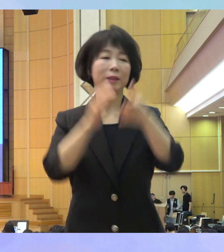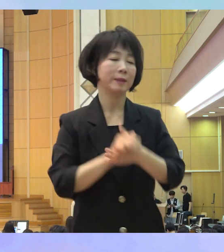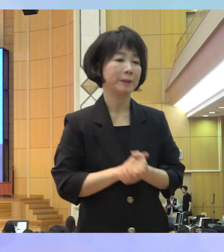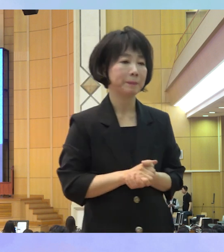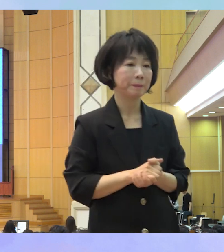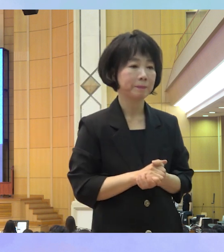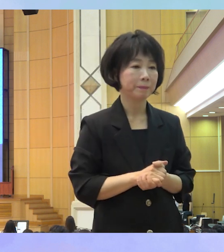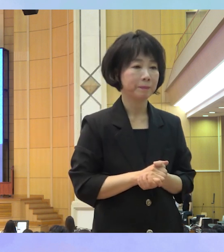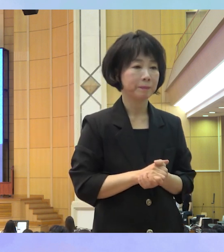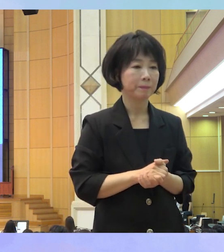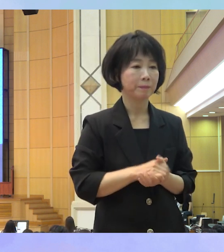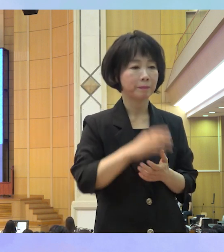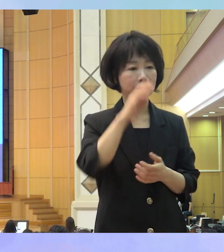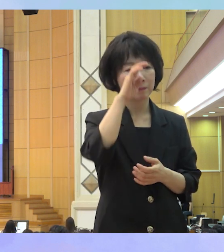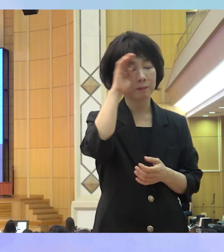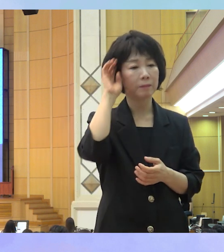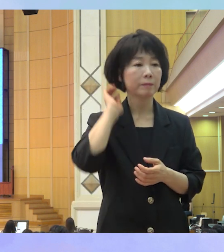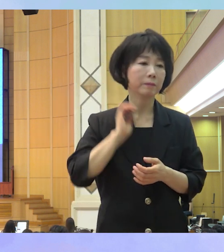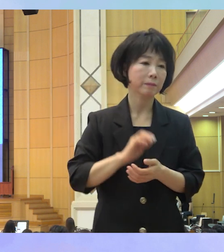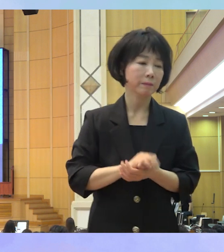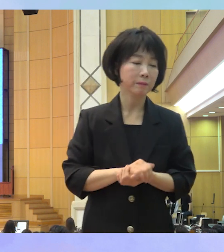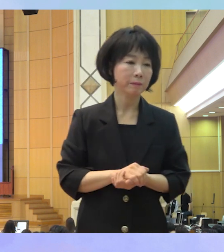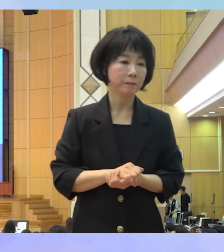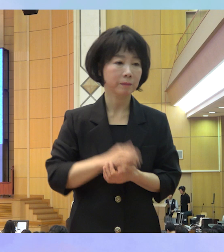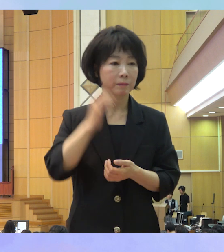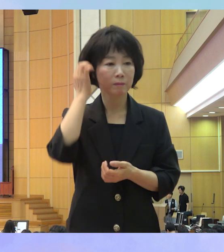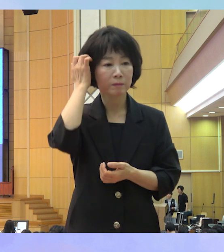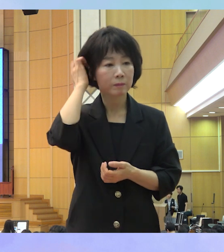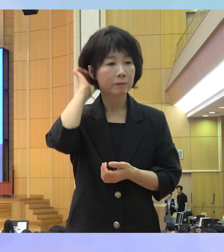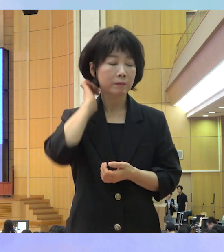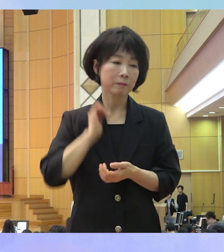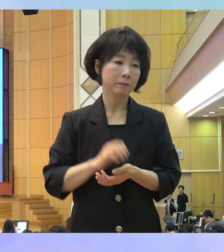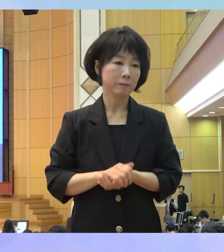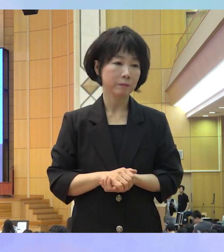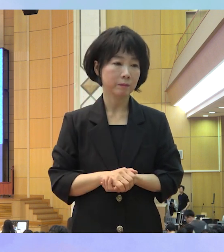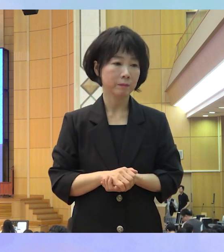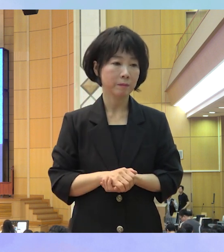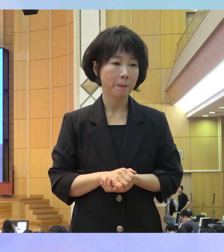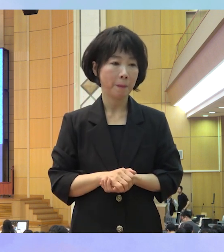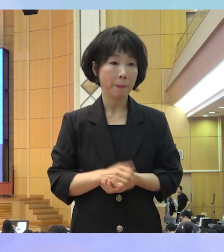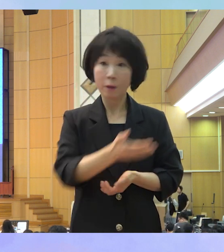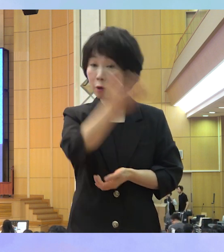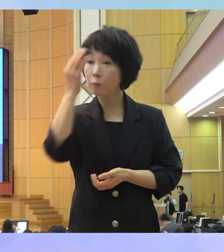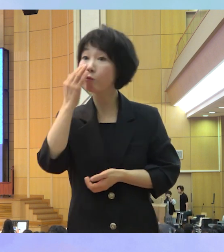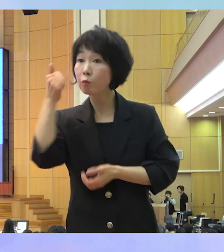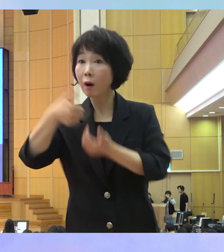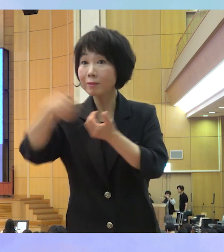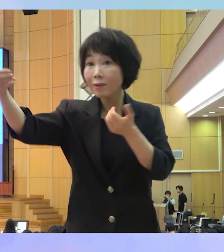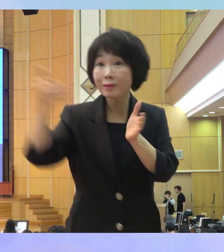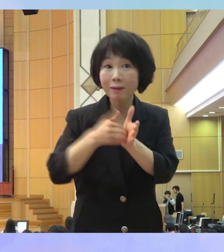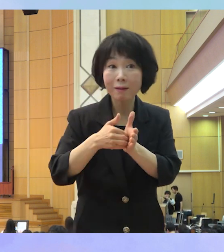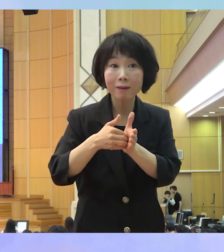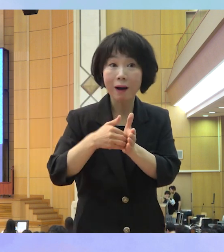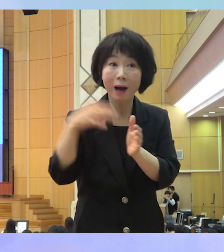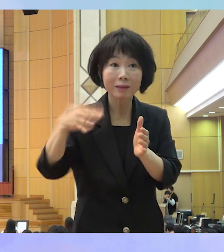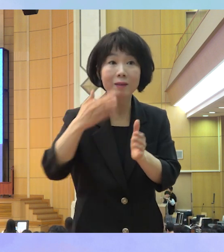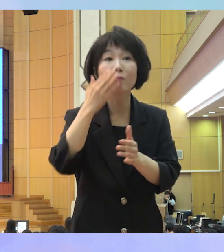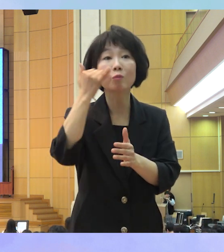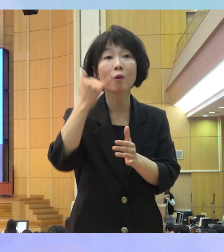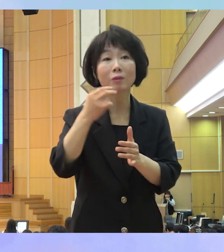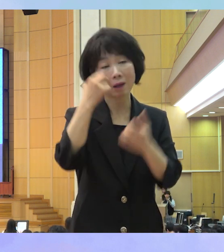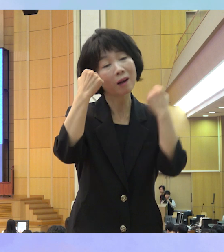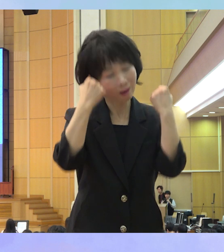우리 이 시간 부모님이 이 자리에 계실 수도 있고 또 다른 데 계실 수도 있지만, 우리 한번 다 같이 한번